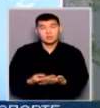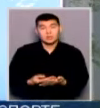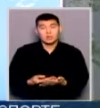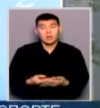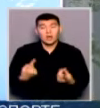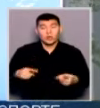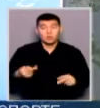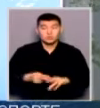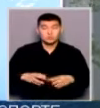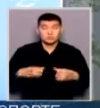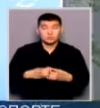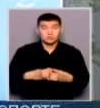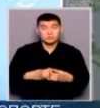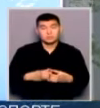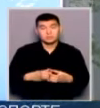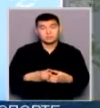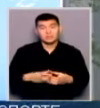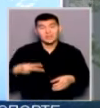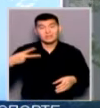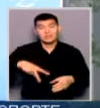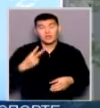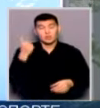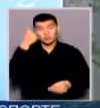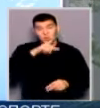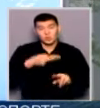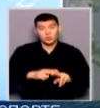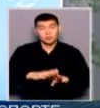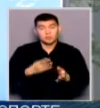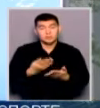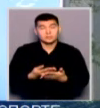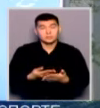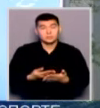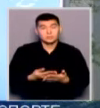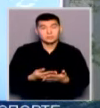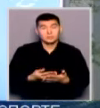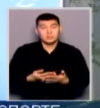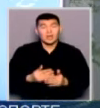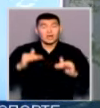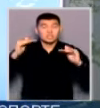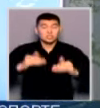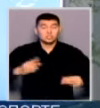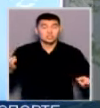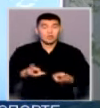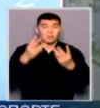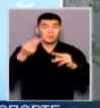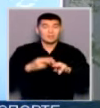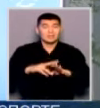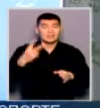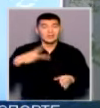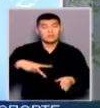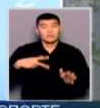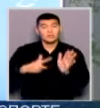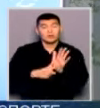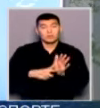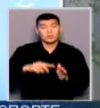с аналогичным периодом 2020 года наблюдается снижение пожаров на 28